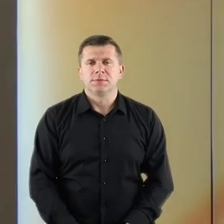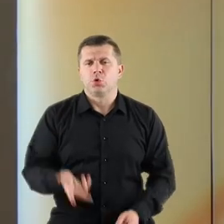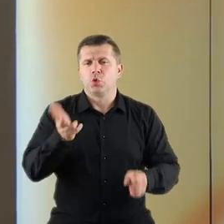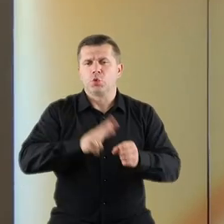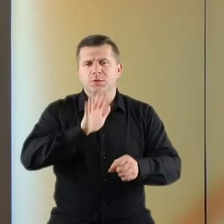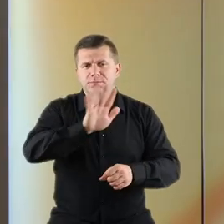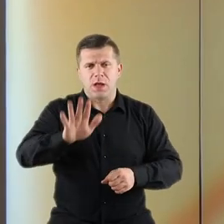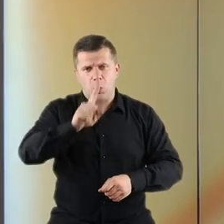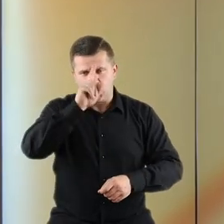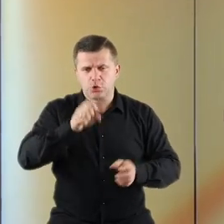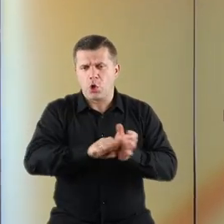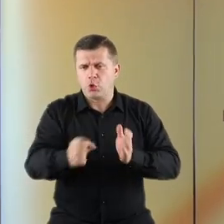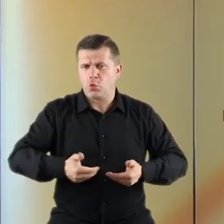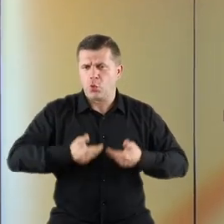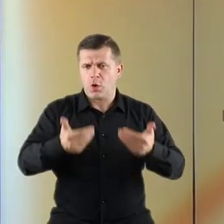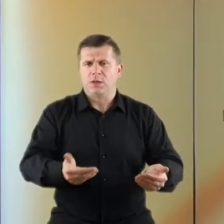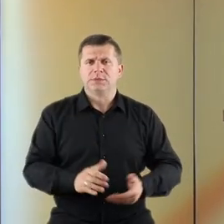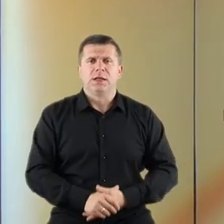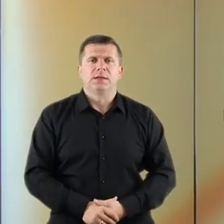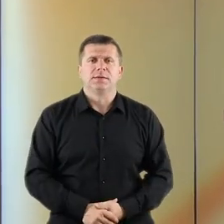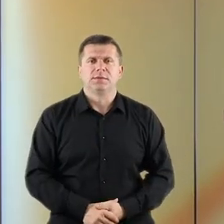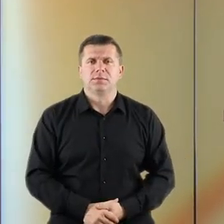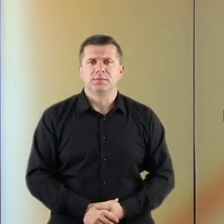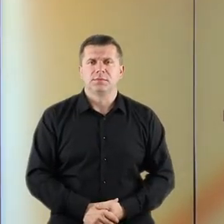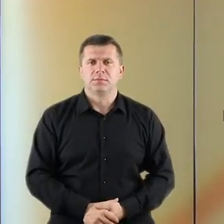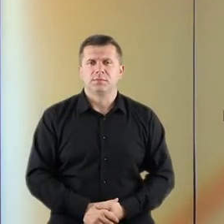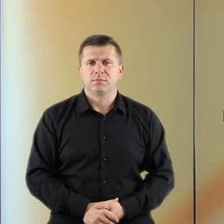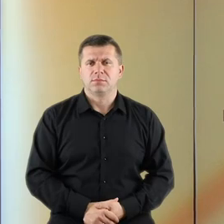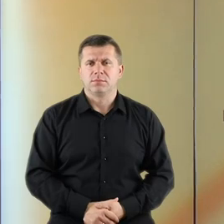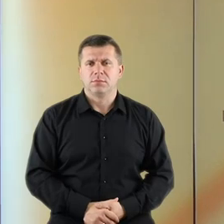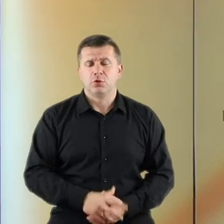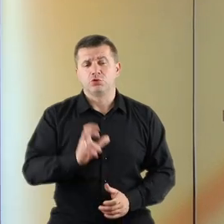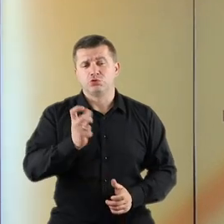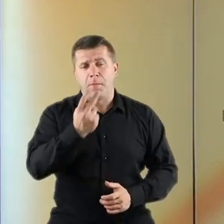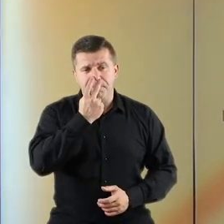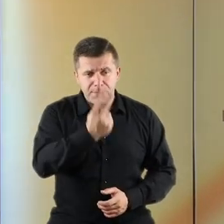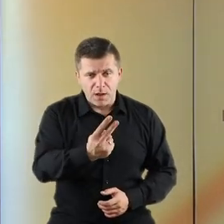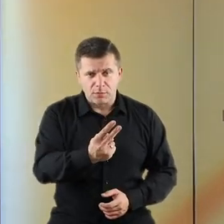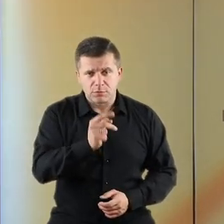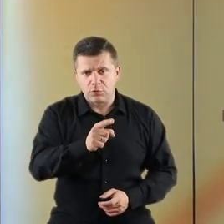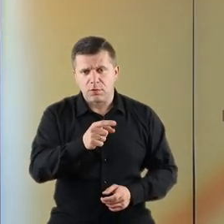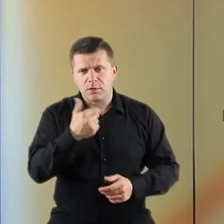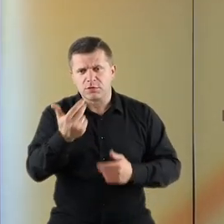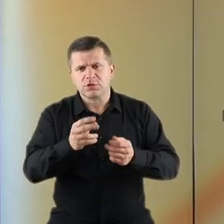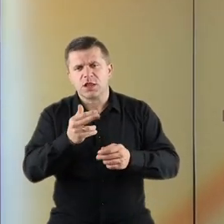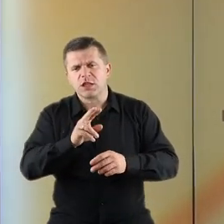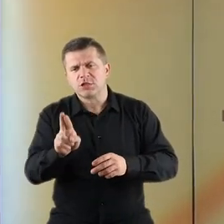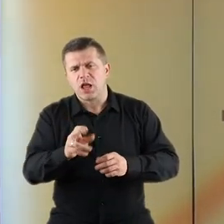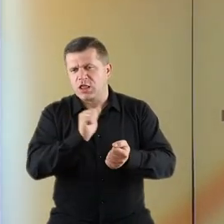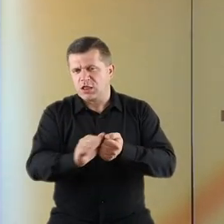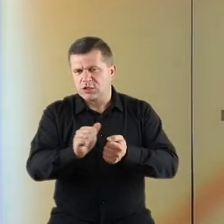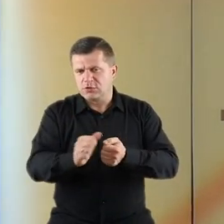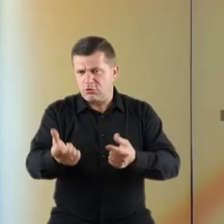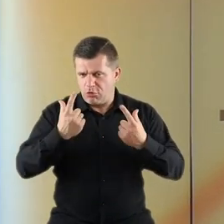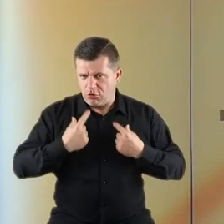ludzie od urodzenia skoro tacy na kogoś lub na coś po patrzą wnet urzeczona rzecz niszczeje a osoba z